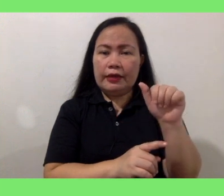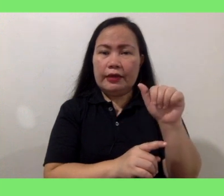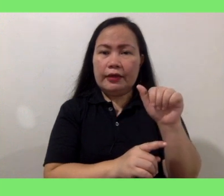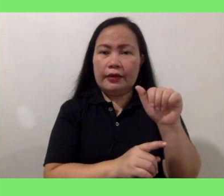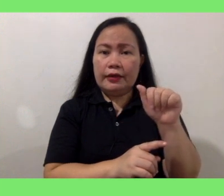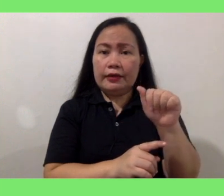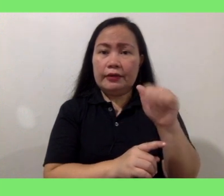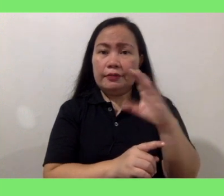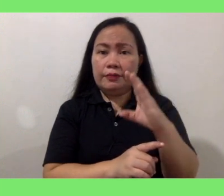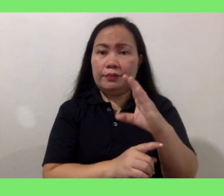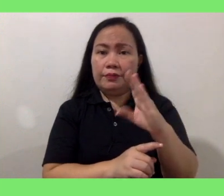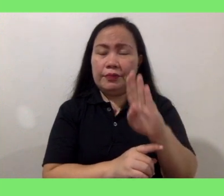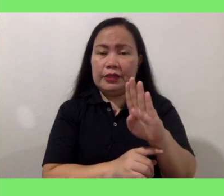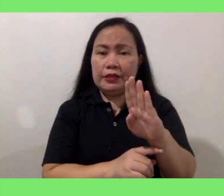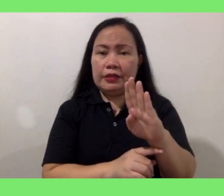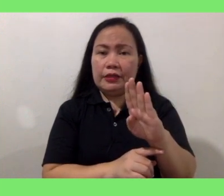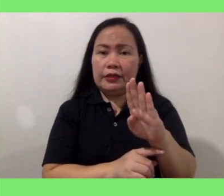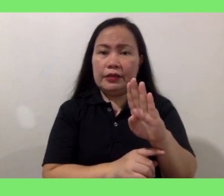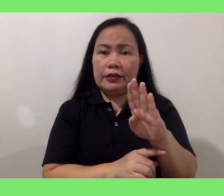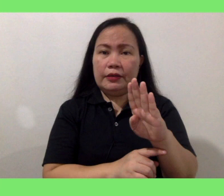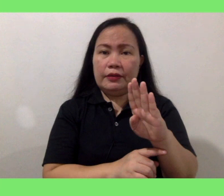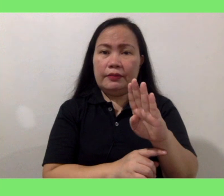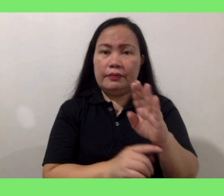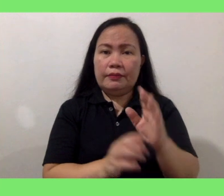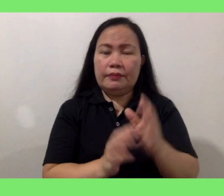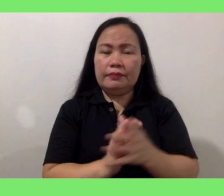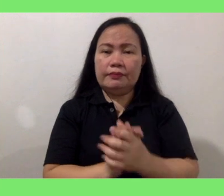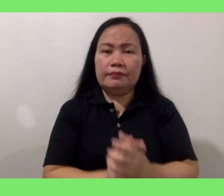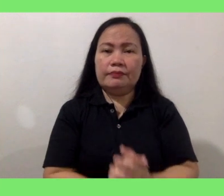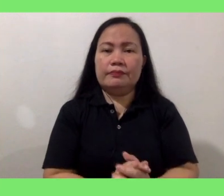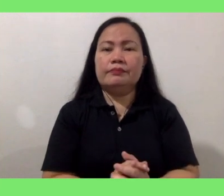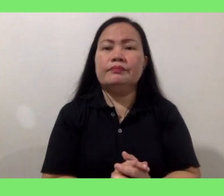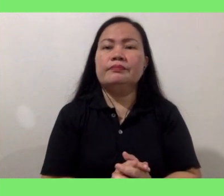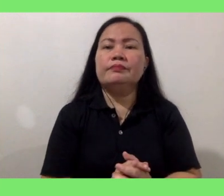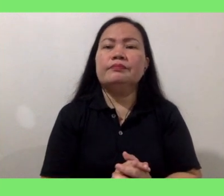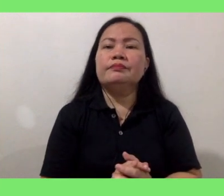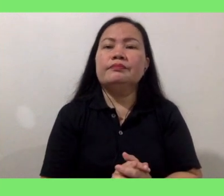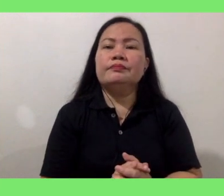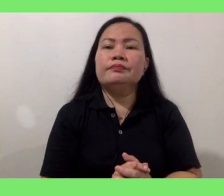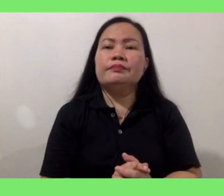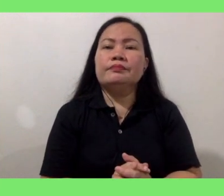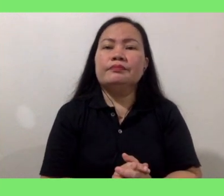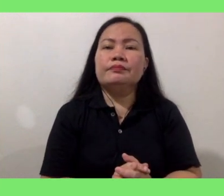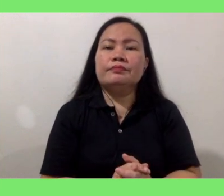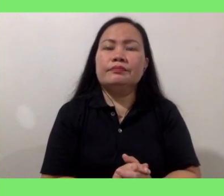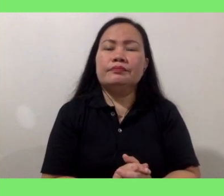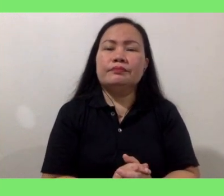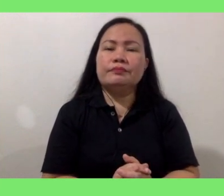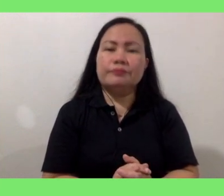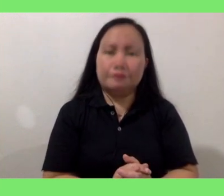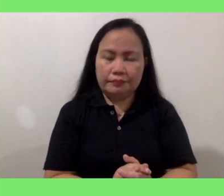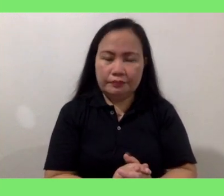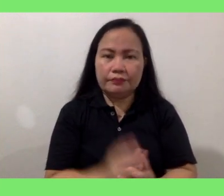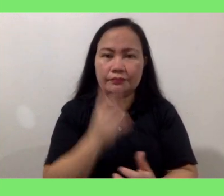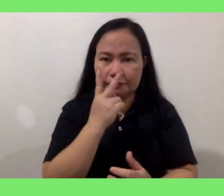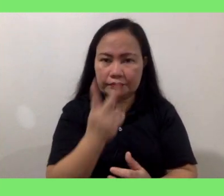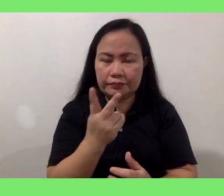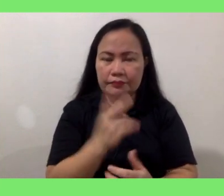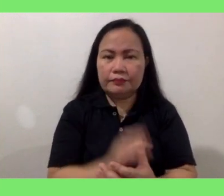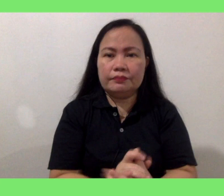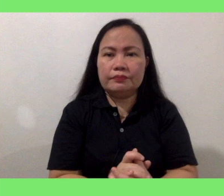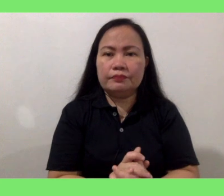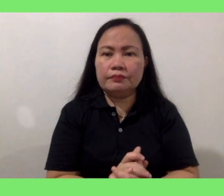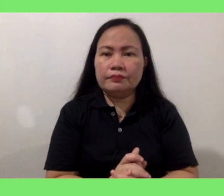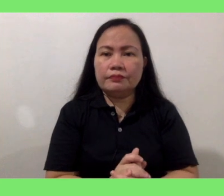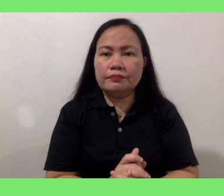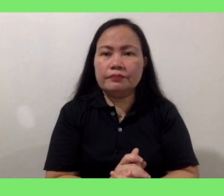AB, endpoint, and then yung nakaturo na infinite direction. Ray BA, and